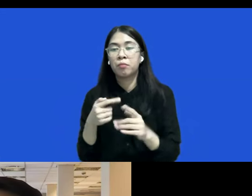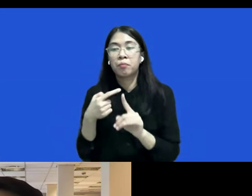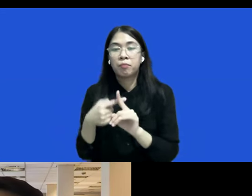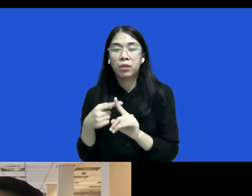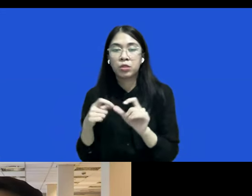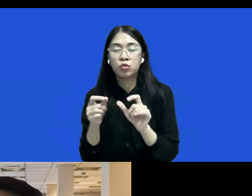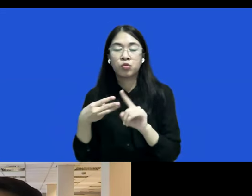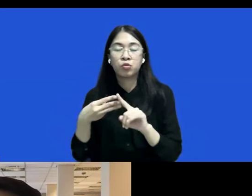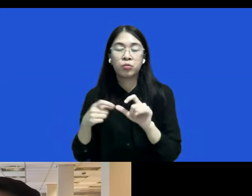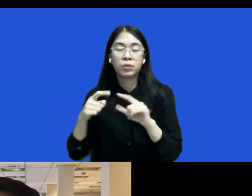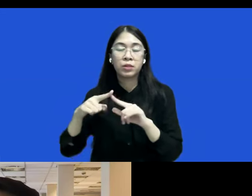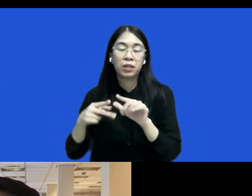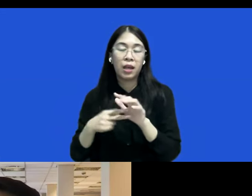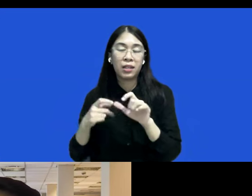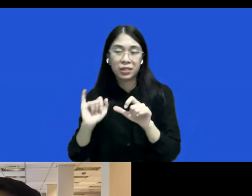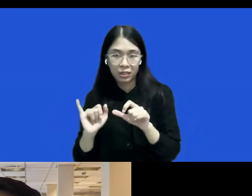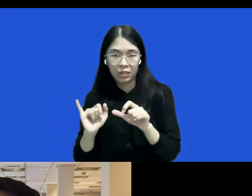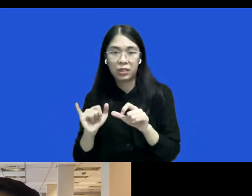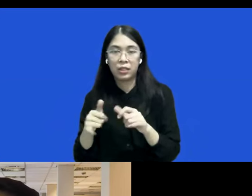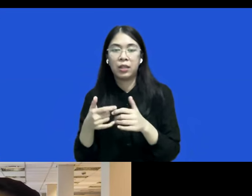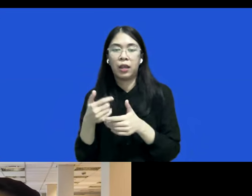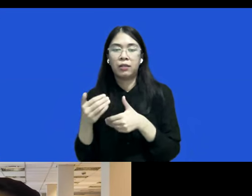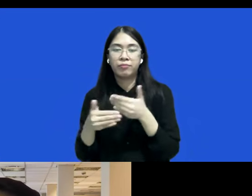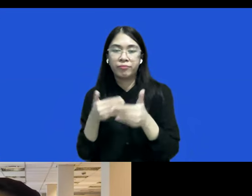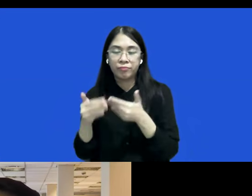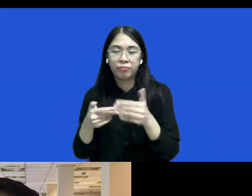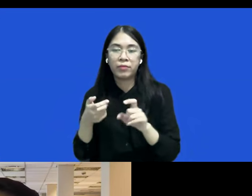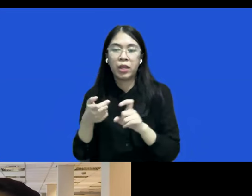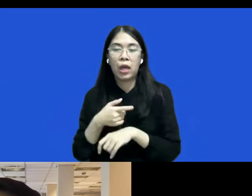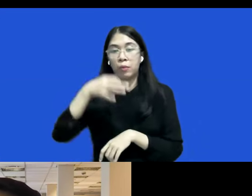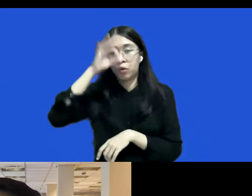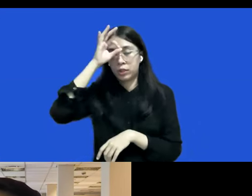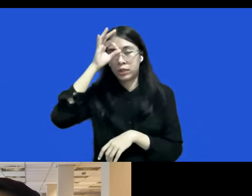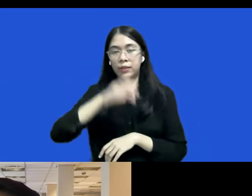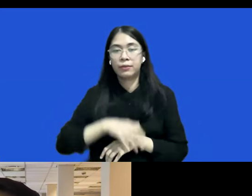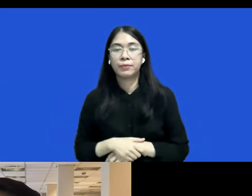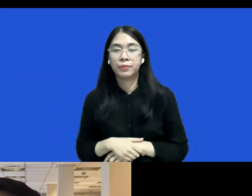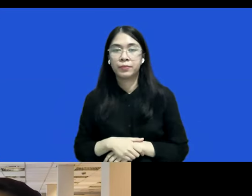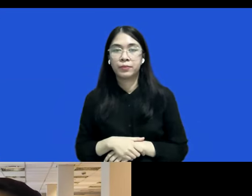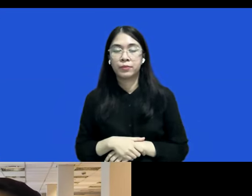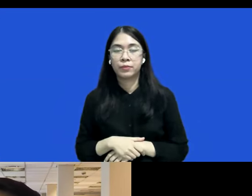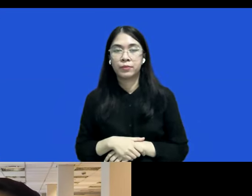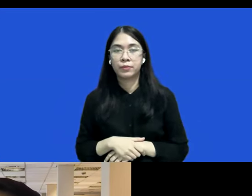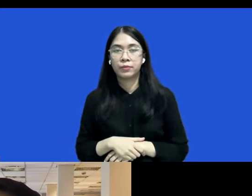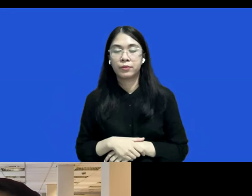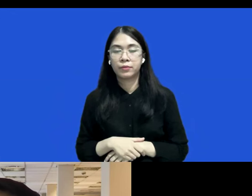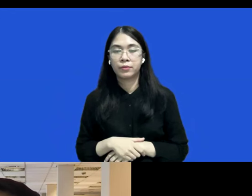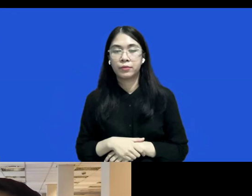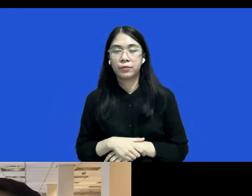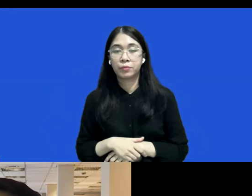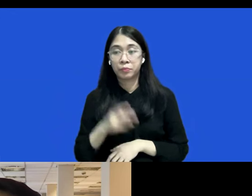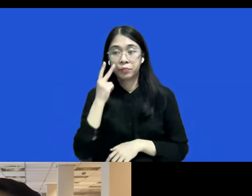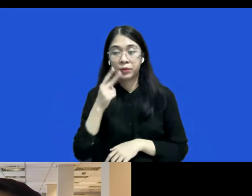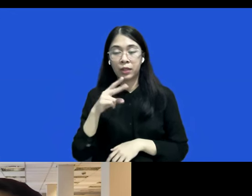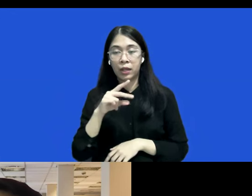baik sengaja ataupun tidak yang dilakukan oleh kepolisian. Sedangkan kalau dilihat dalam RUU